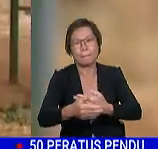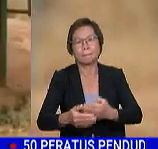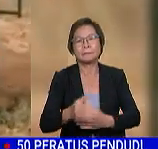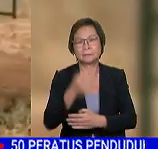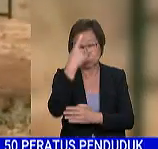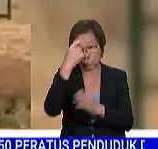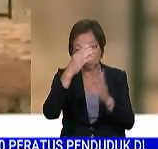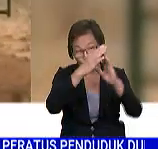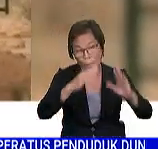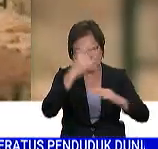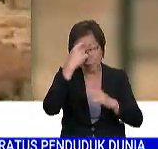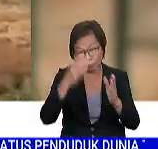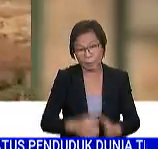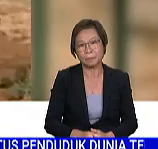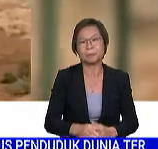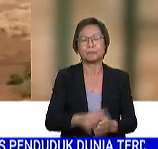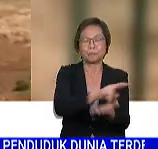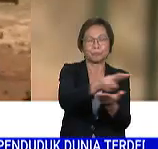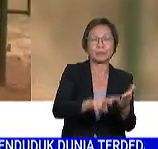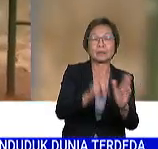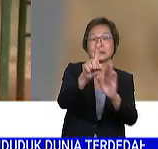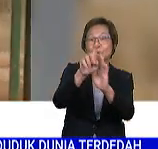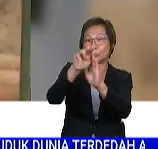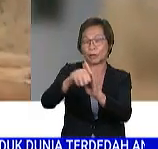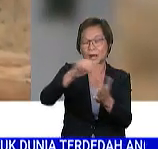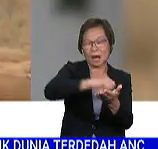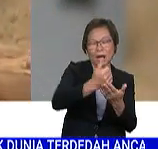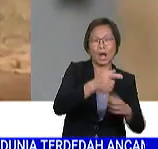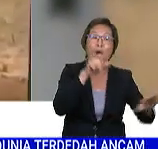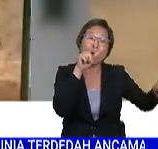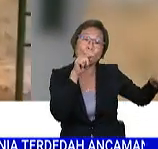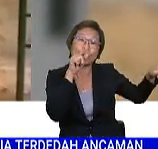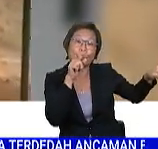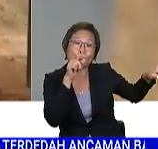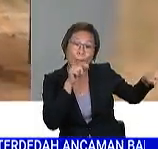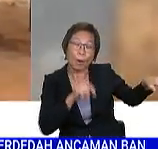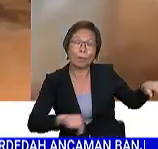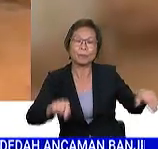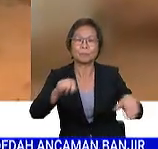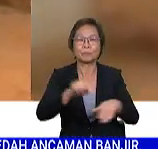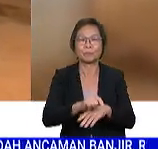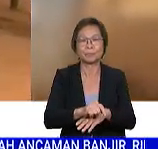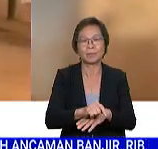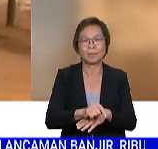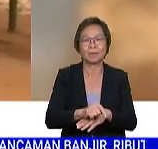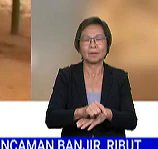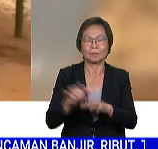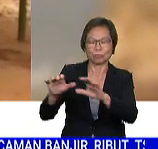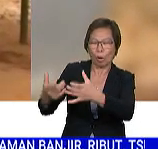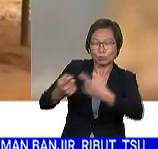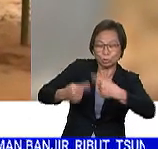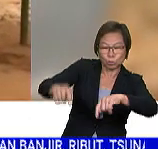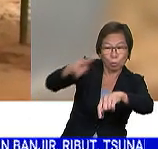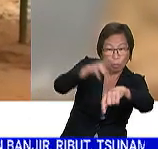Itulah sebuah video klip berdurasi 1 minit yang dikongsikan akaun Twitter Wide Lens Eco Foundation. Badan itu cuba